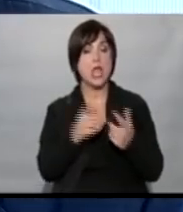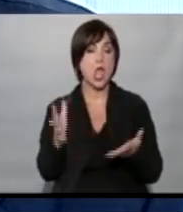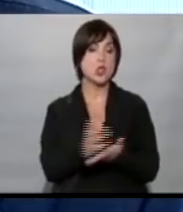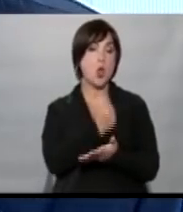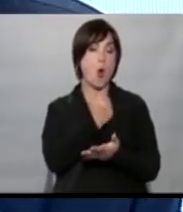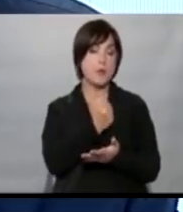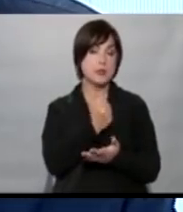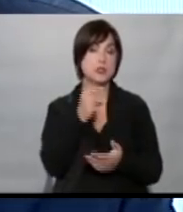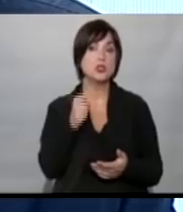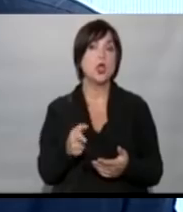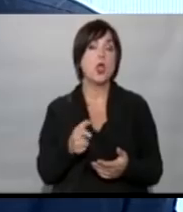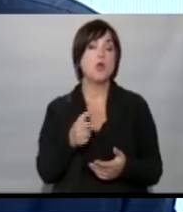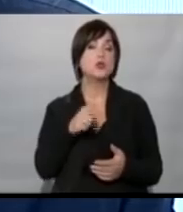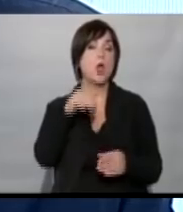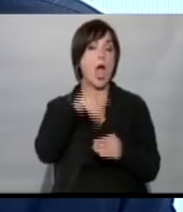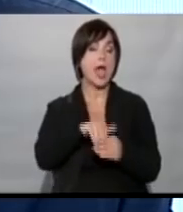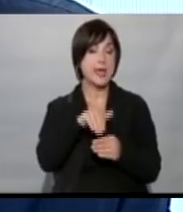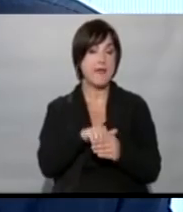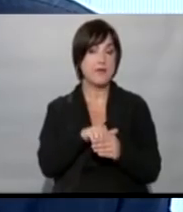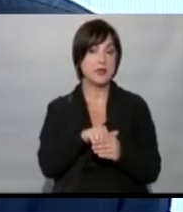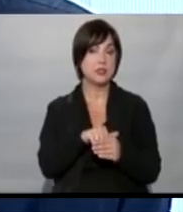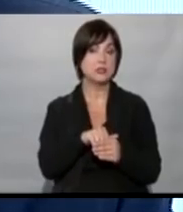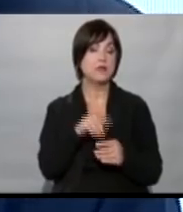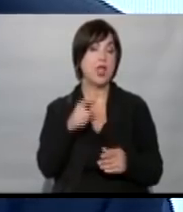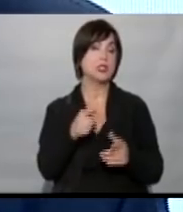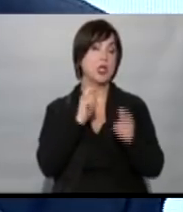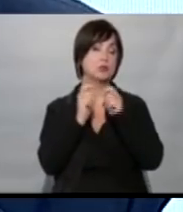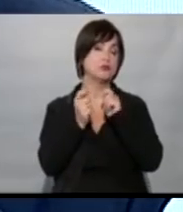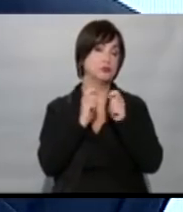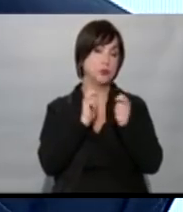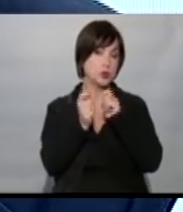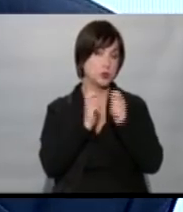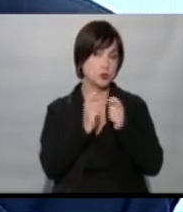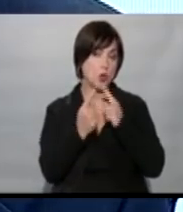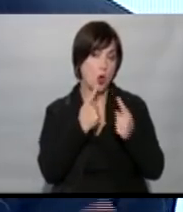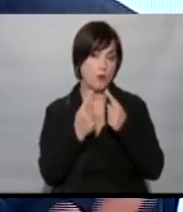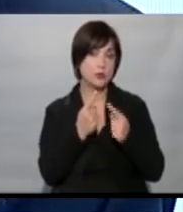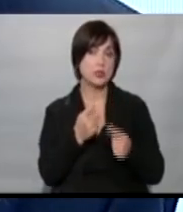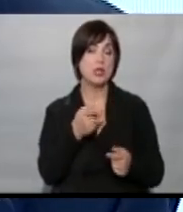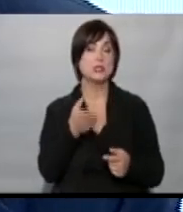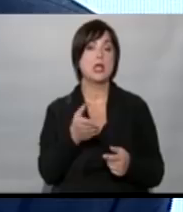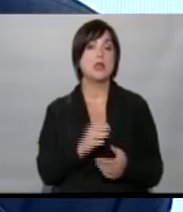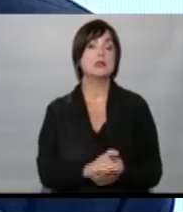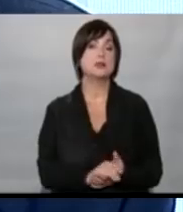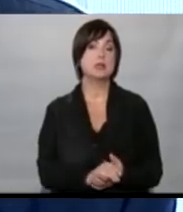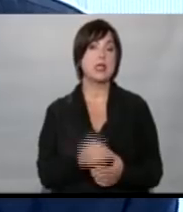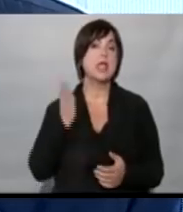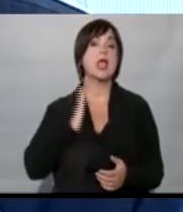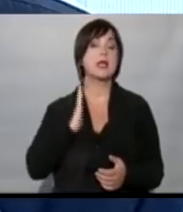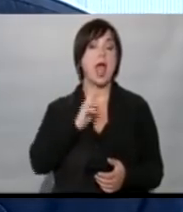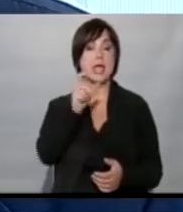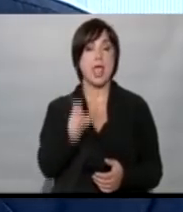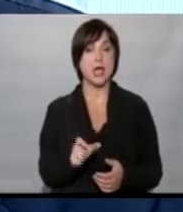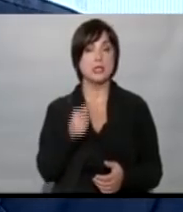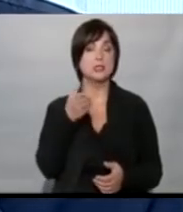самиот факт што фактично референдумот е консултативен. Значи, се консултират граѓаните